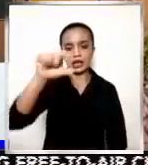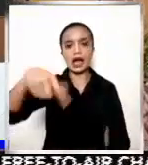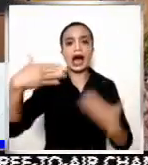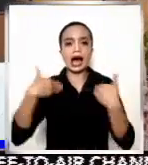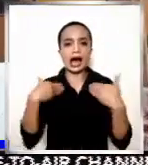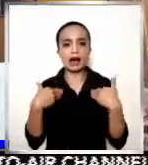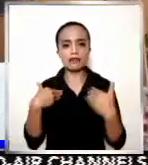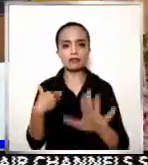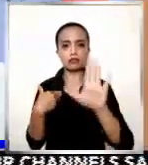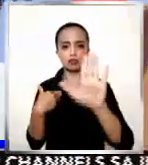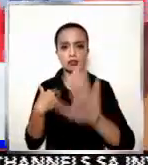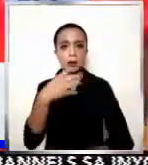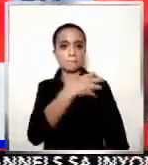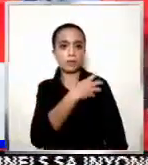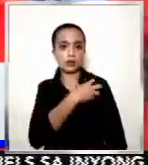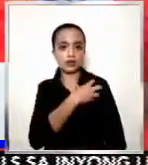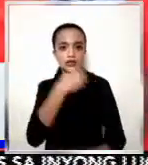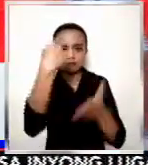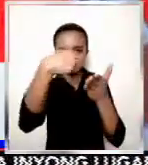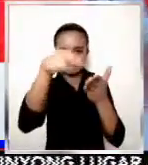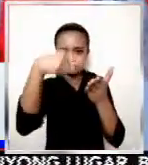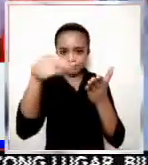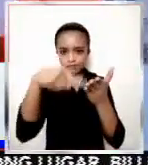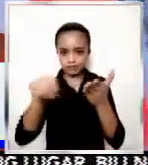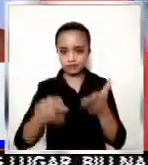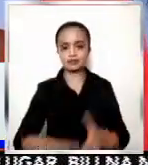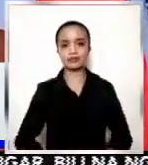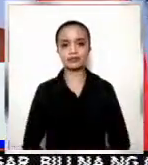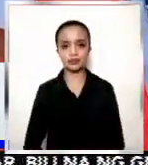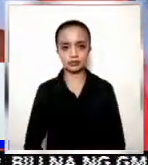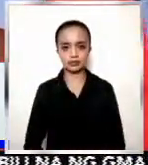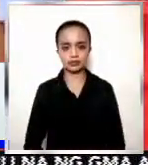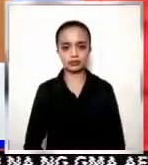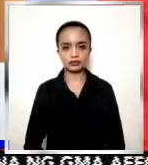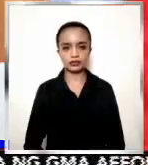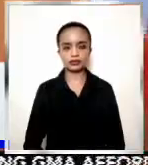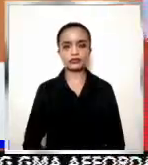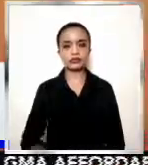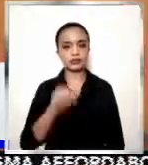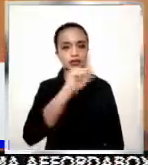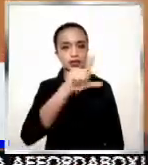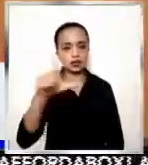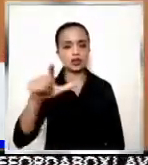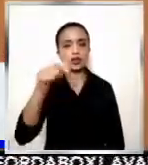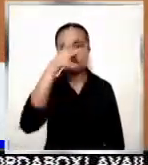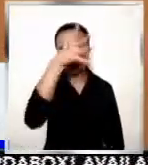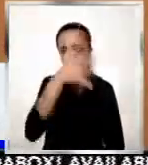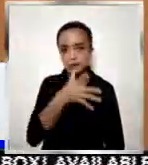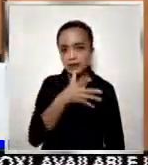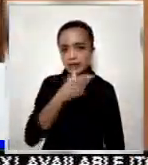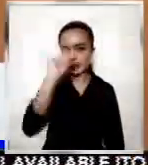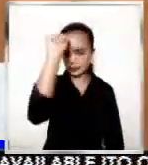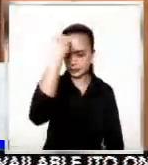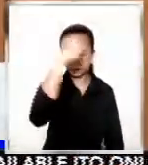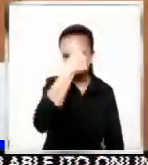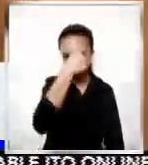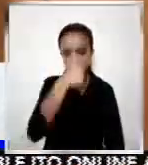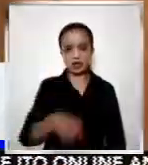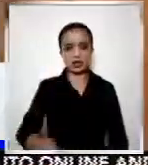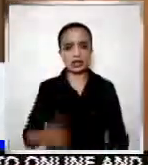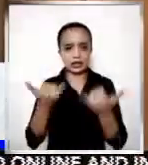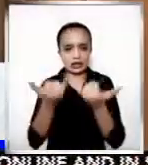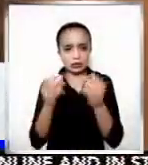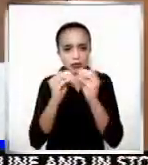sa Samal, Bataan. Kaya po ang lahat, lalo na po sa ating mga magulang, ipitan po natin ang ating mga